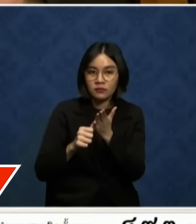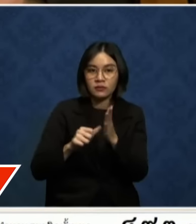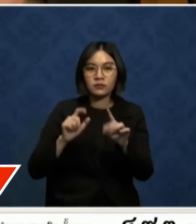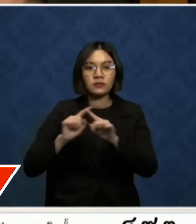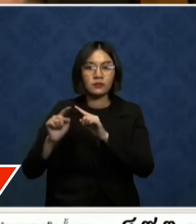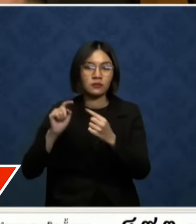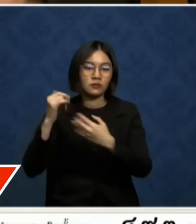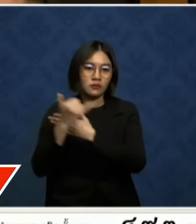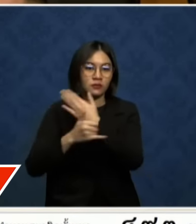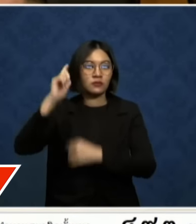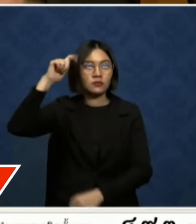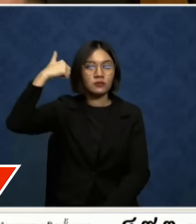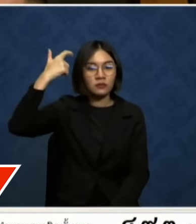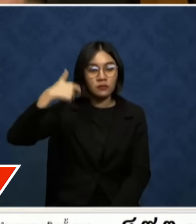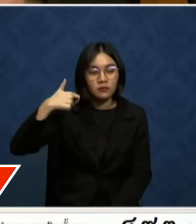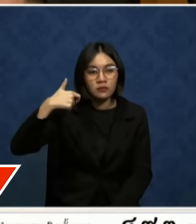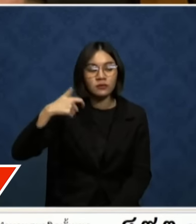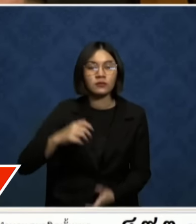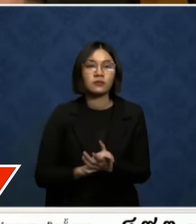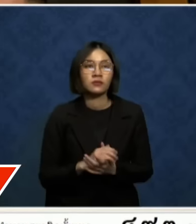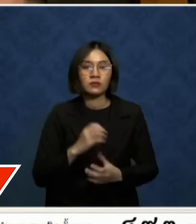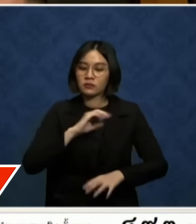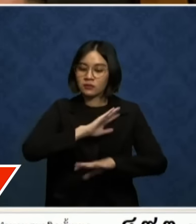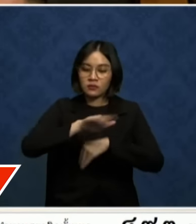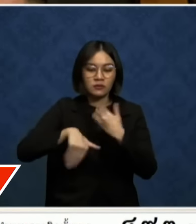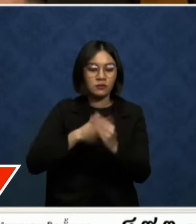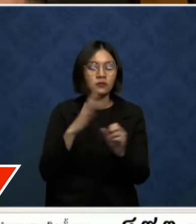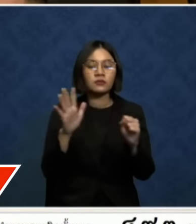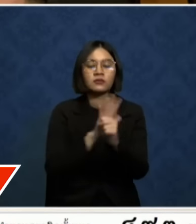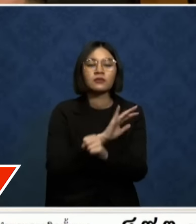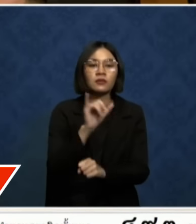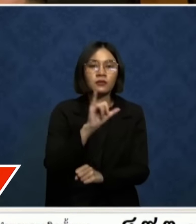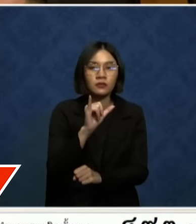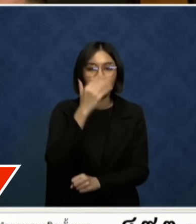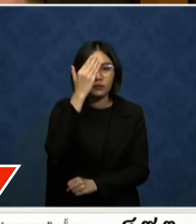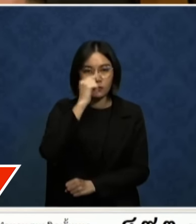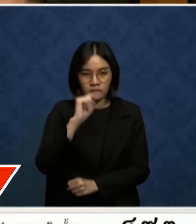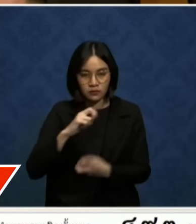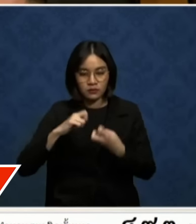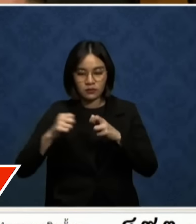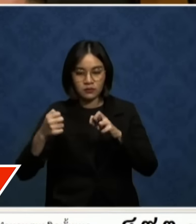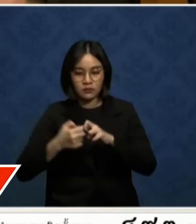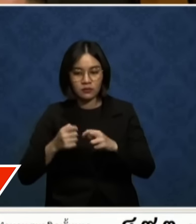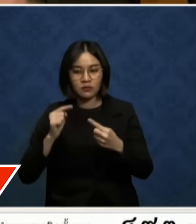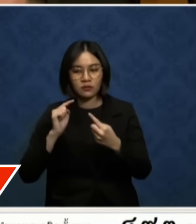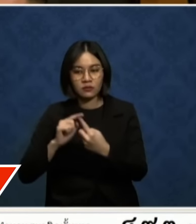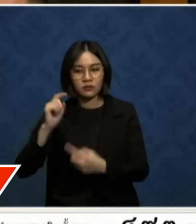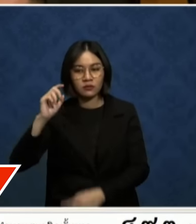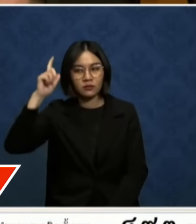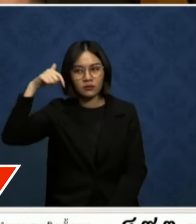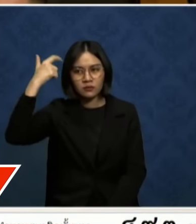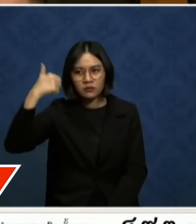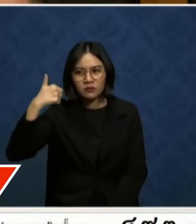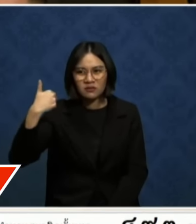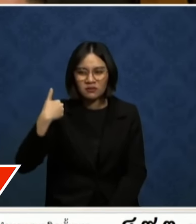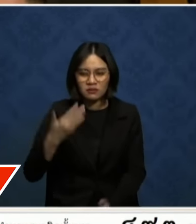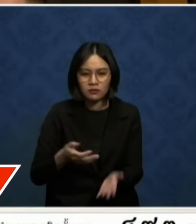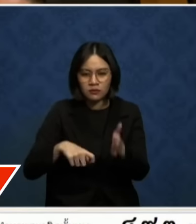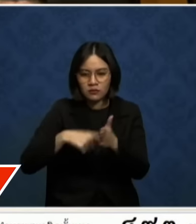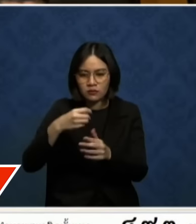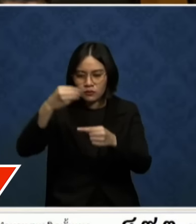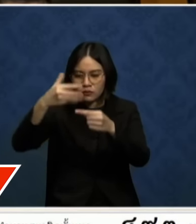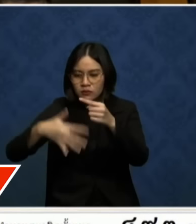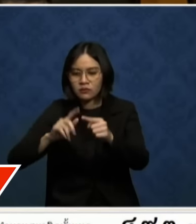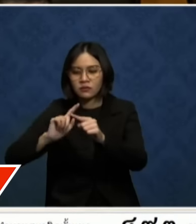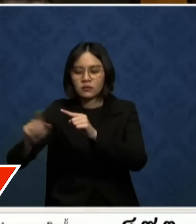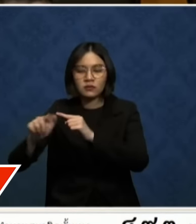ในเมียนมานะครับอาจจะไม่ได้สะท้อนทั้งหมดในทุกๆเรื่องนะครับเนื่องจากว่าวิกฤตในเมียนมาเนี่ยมันมีหลากหลายมิติมากนะครับแต่ยืนยันนะ